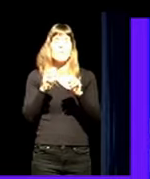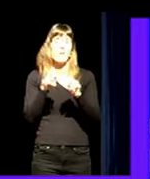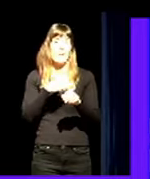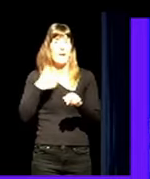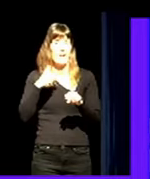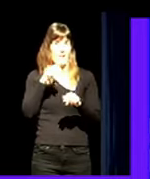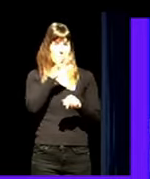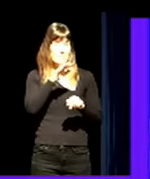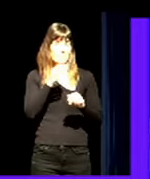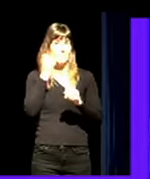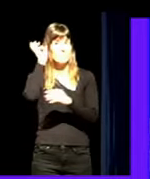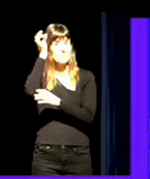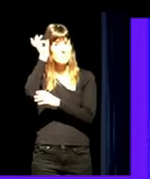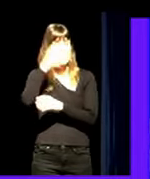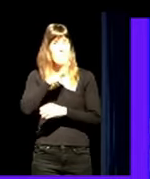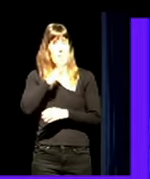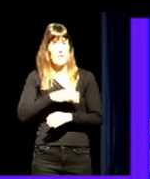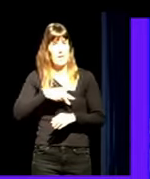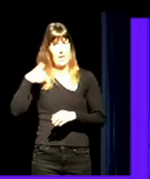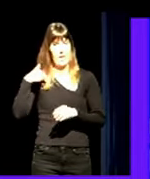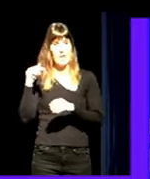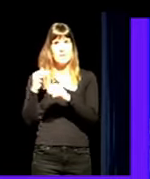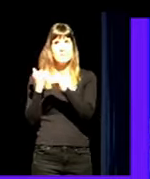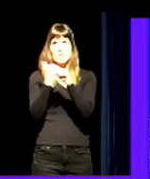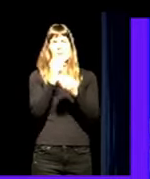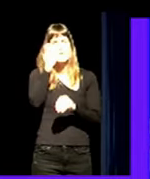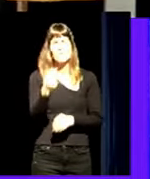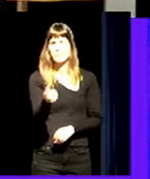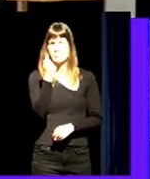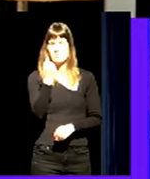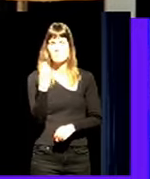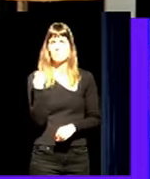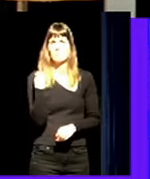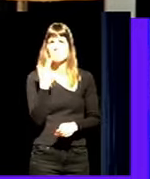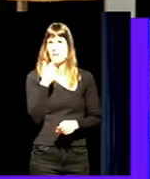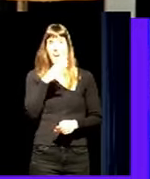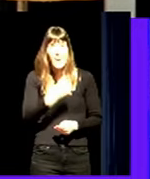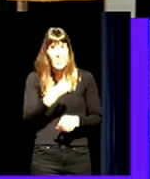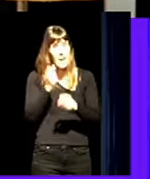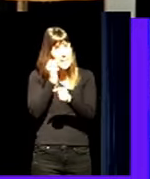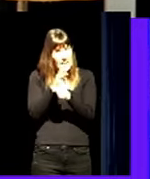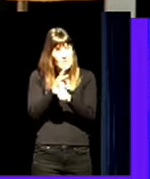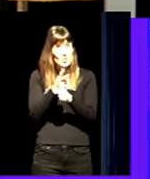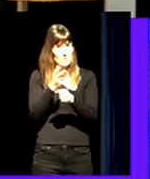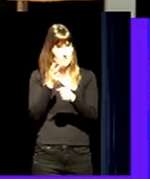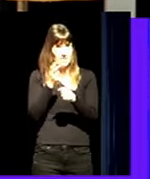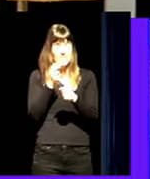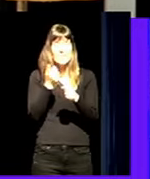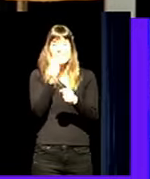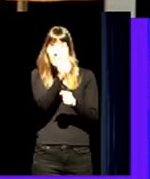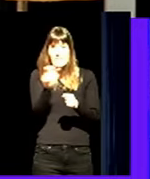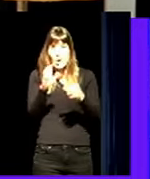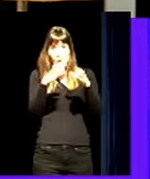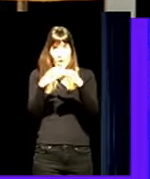nire dizkuntzuan. Eta, klar, berak ebe interpelatu egin zidan egin, ostras, egia da, adibidez, daukagula orain erronka, nik baita, adibidez,